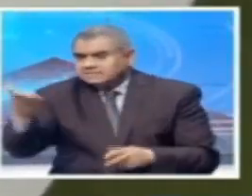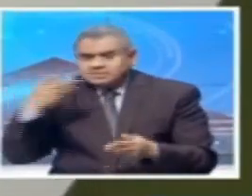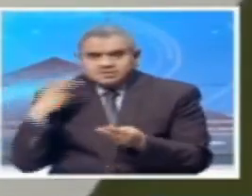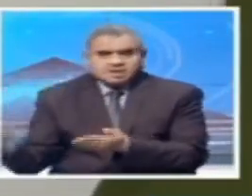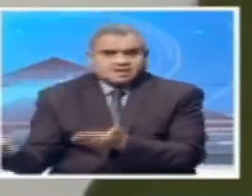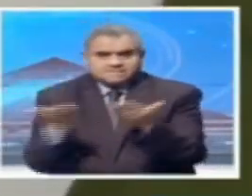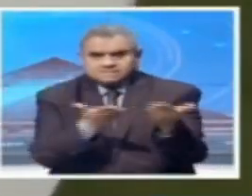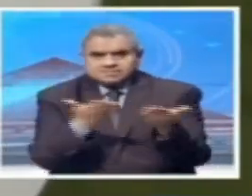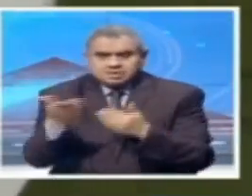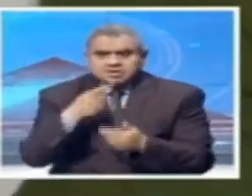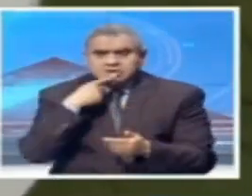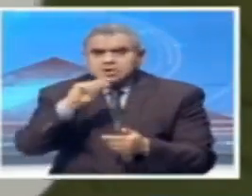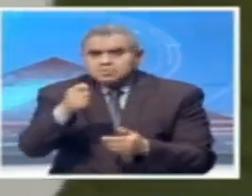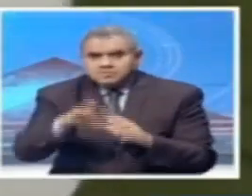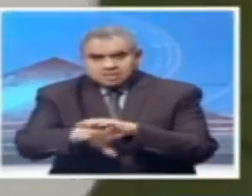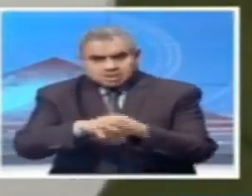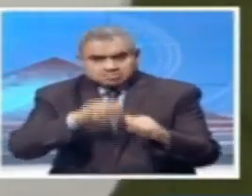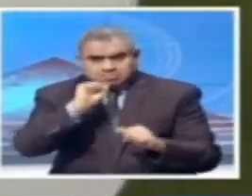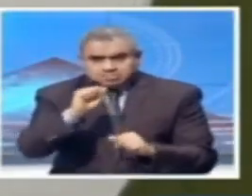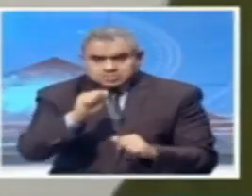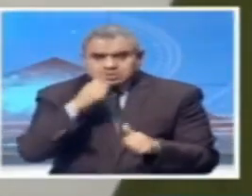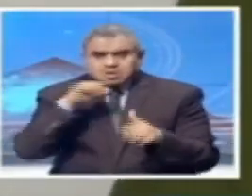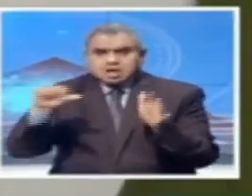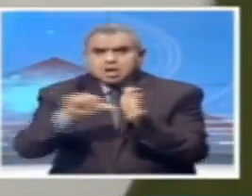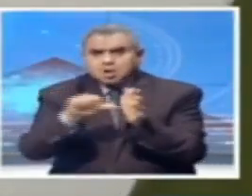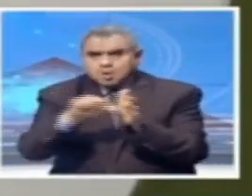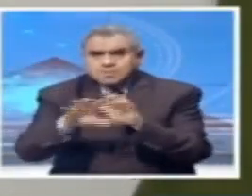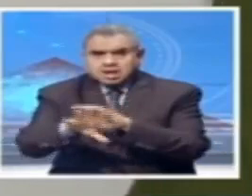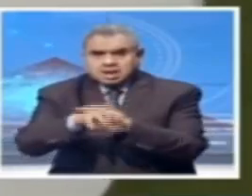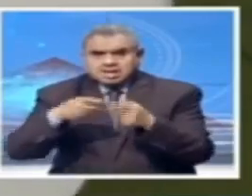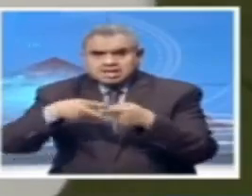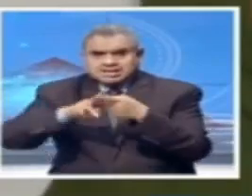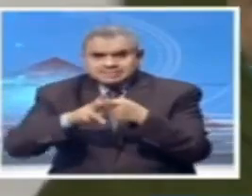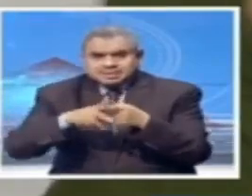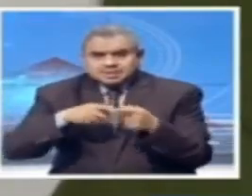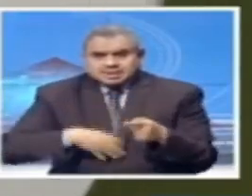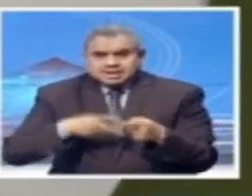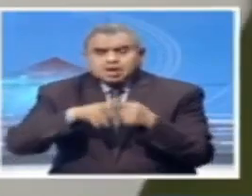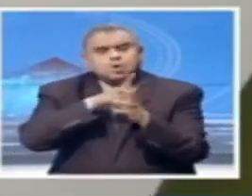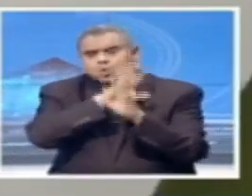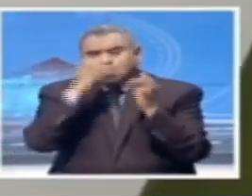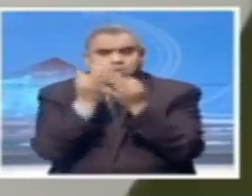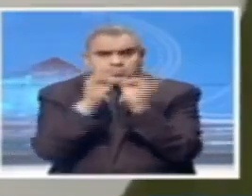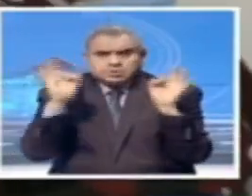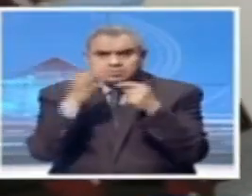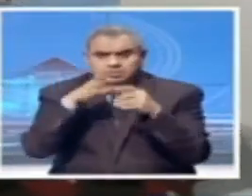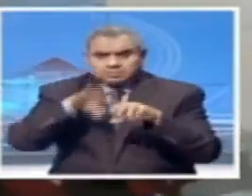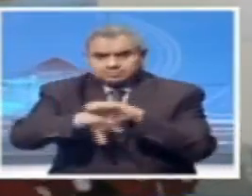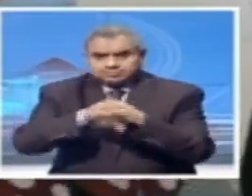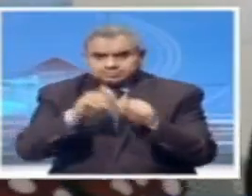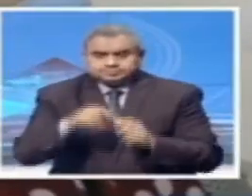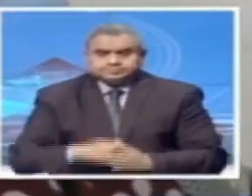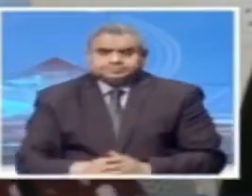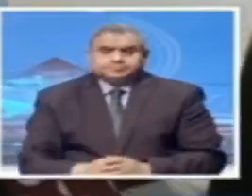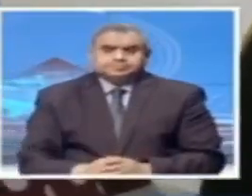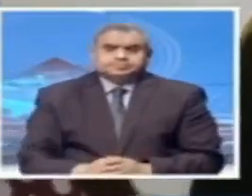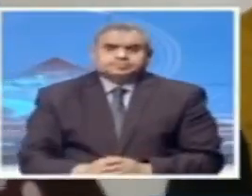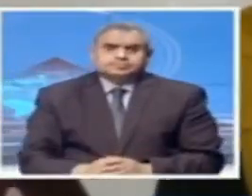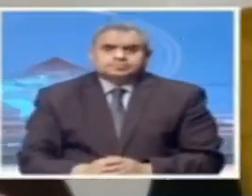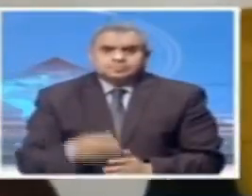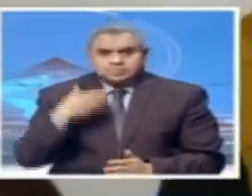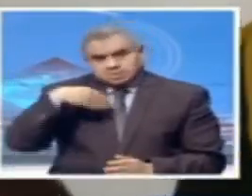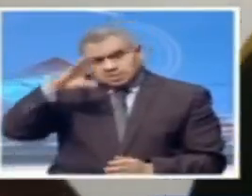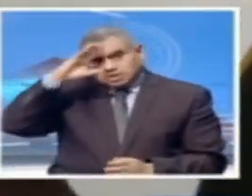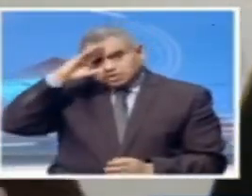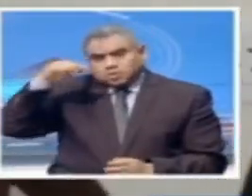جابت لنا مفاتيح وجابت لنا العمال وجابت لنا السباك وجابت لنا، واللي قالت اللي خصص عليكم أنا أعمله. أنا حسينة بالأمان وبشكر